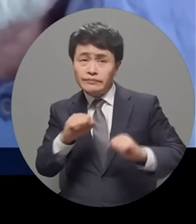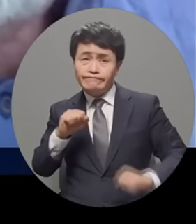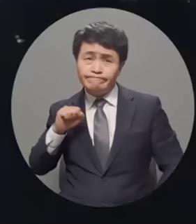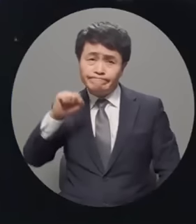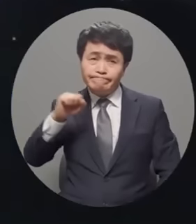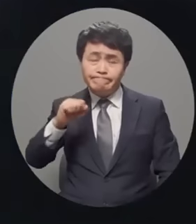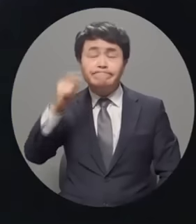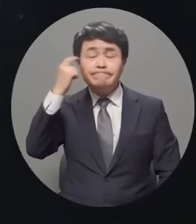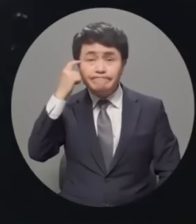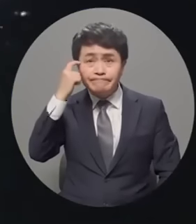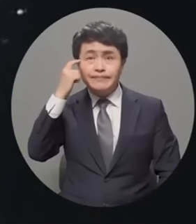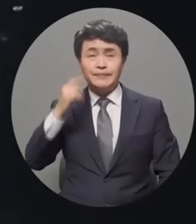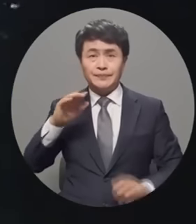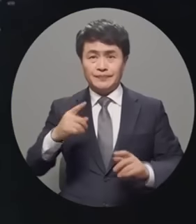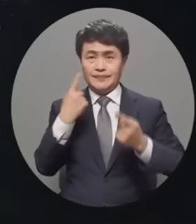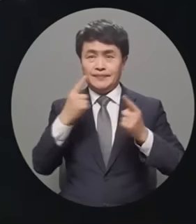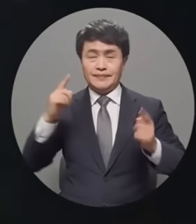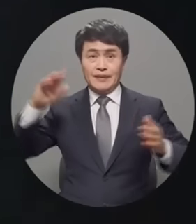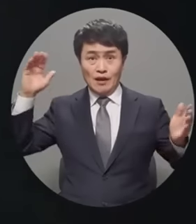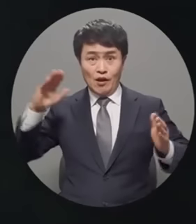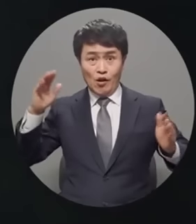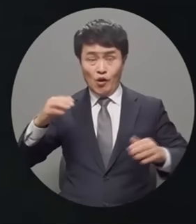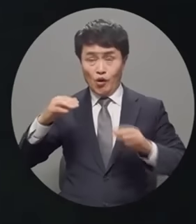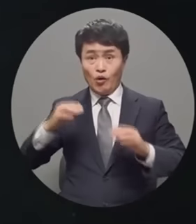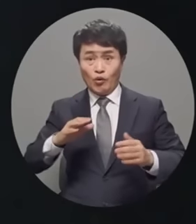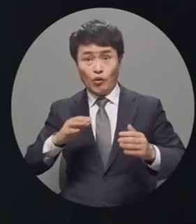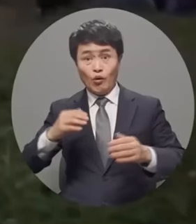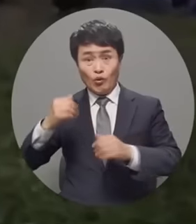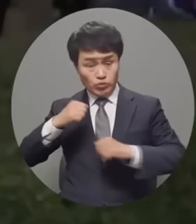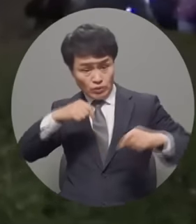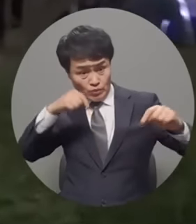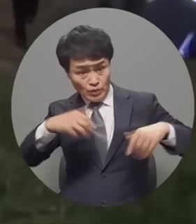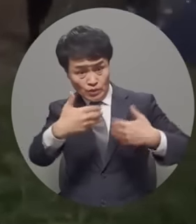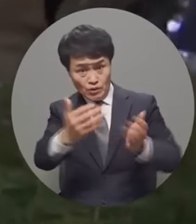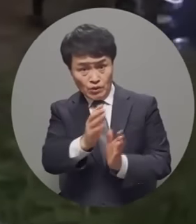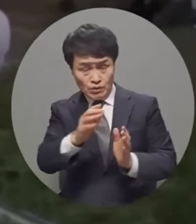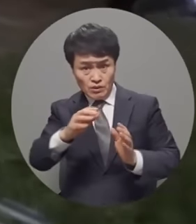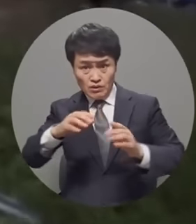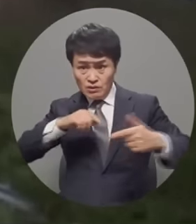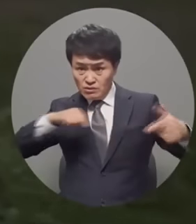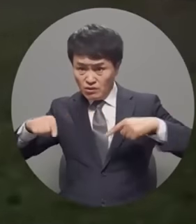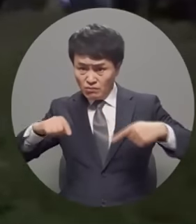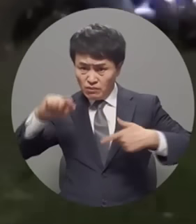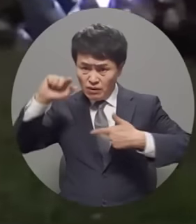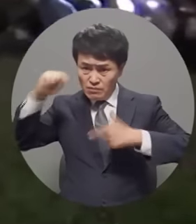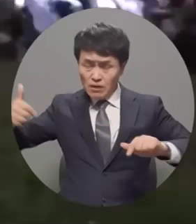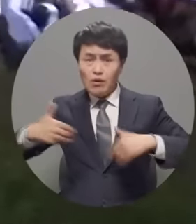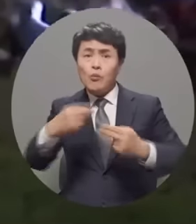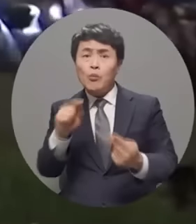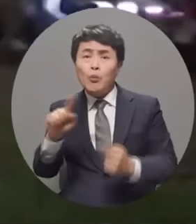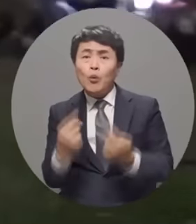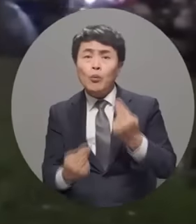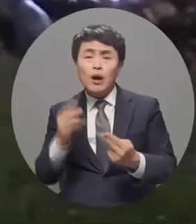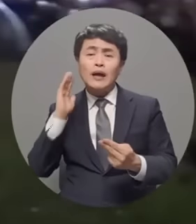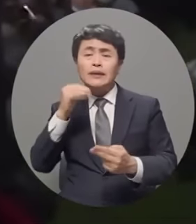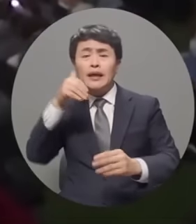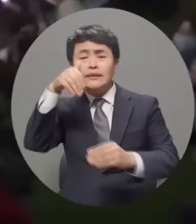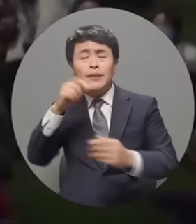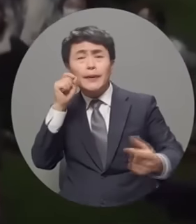movement. 또 대학생들이 군사 외교라는 정부의 대외 정책에 맞서고 있다는 점. 무엇보다 대선을 코앞에